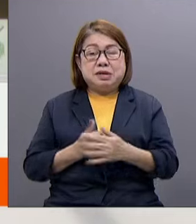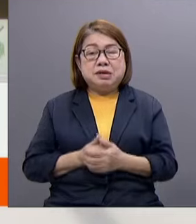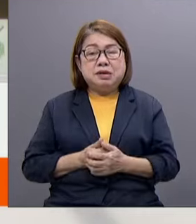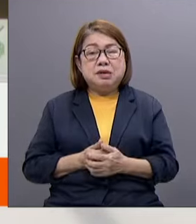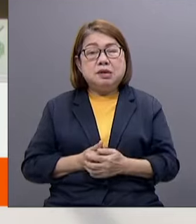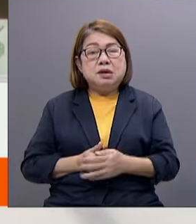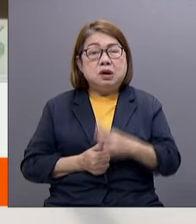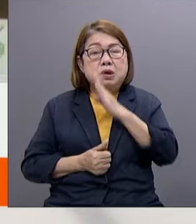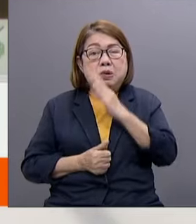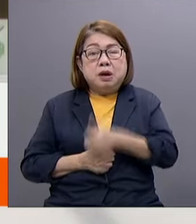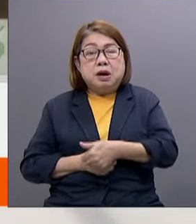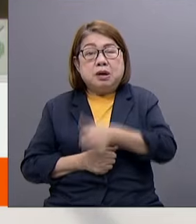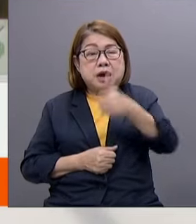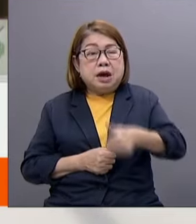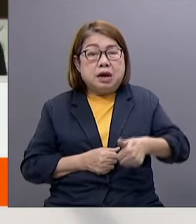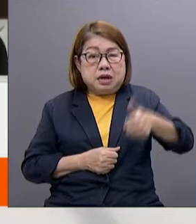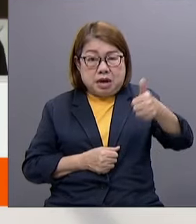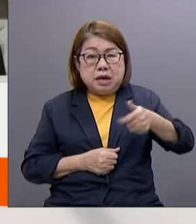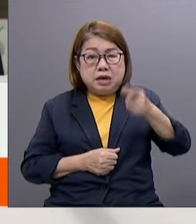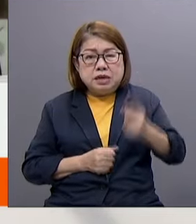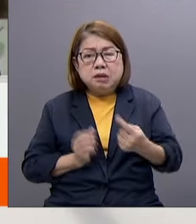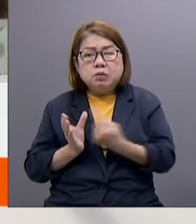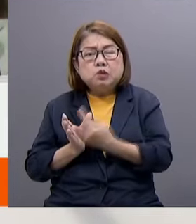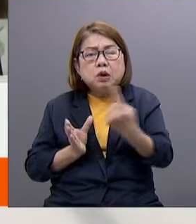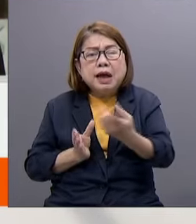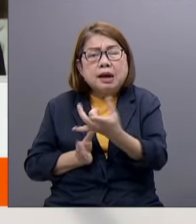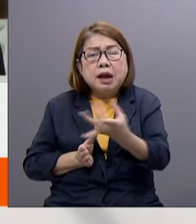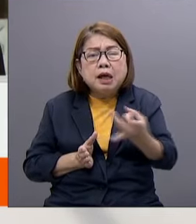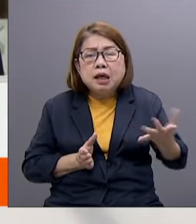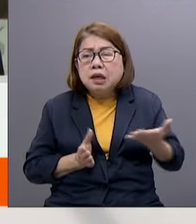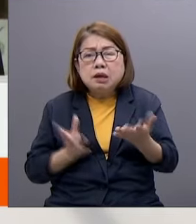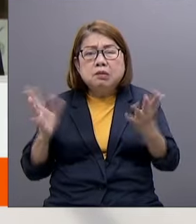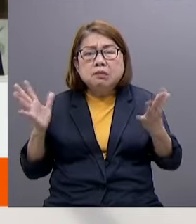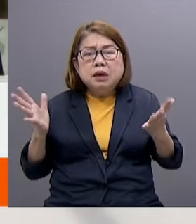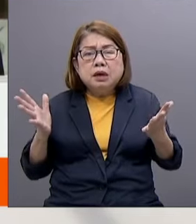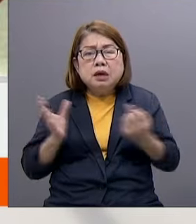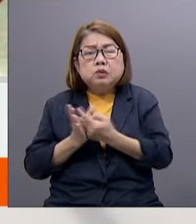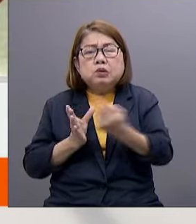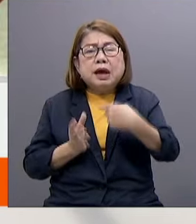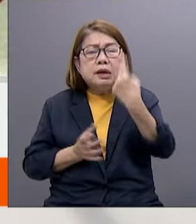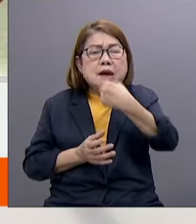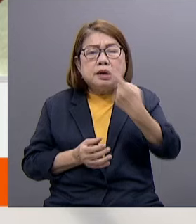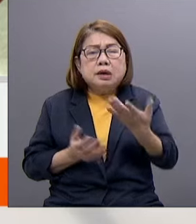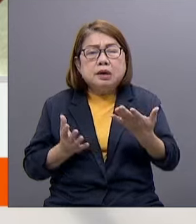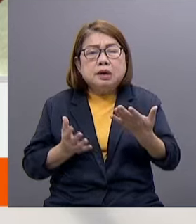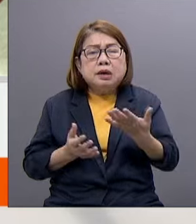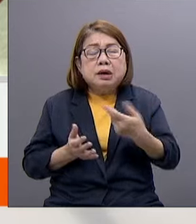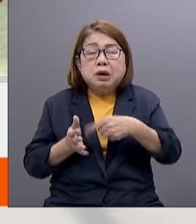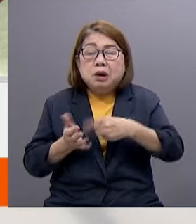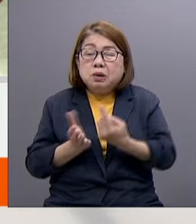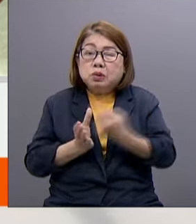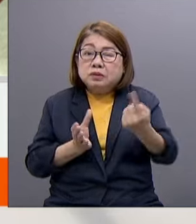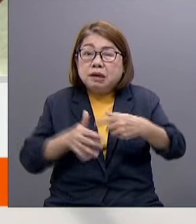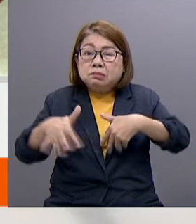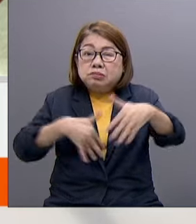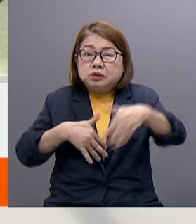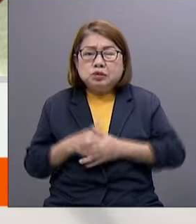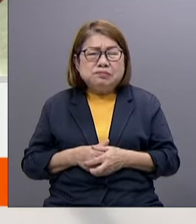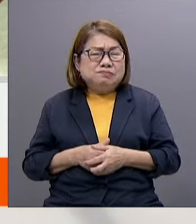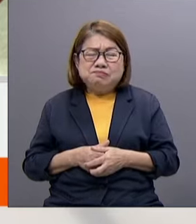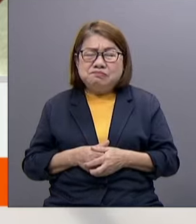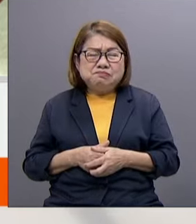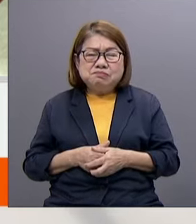เนี่ยไม่ได้เป็นตัวแทนของอะไรสักอย่างเลยค่ะจะเป็นตัวแทนของประชาชนก็ไม่ใช่จะเป็นตัว